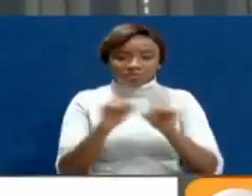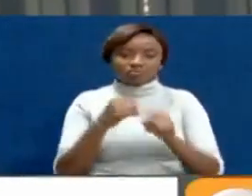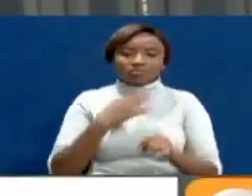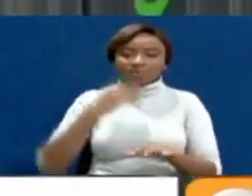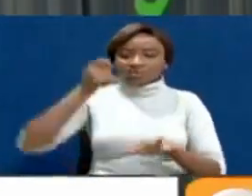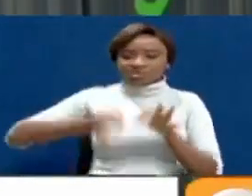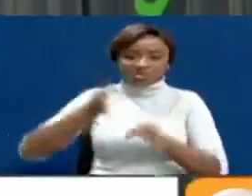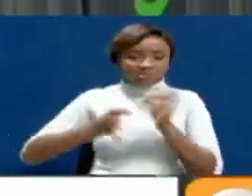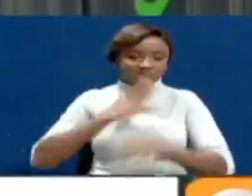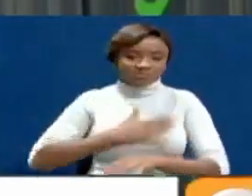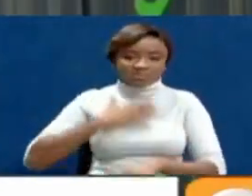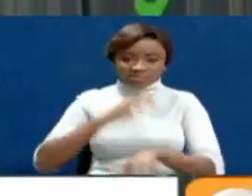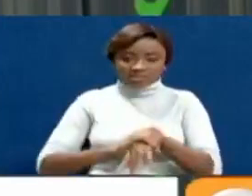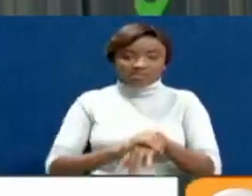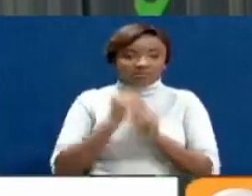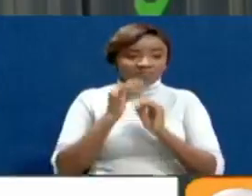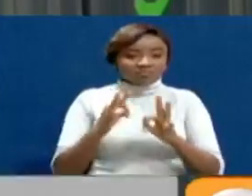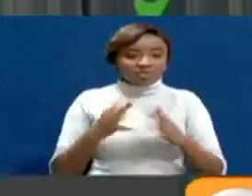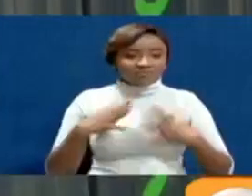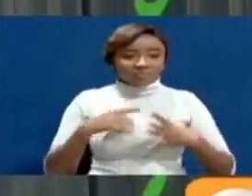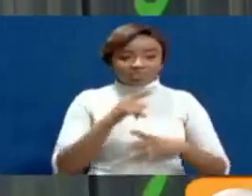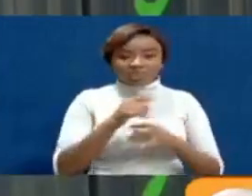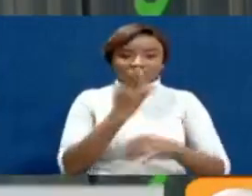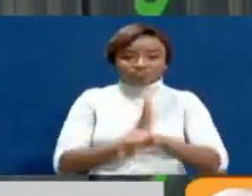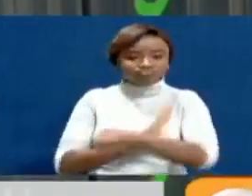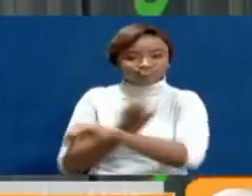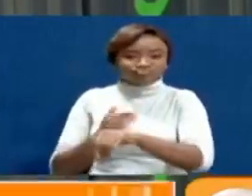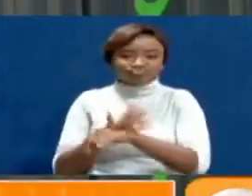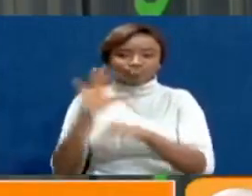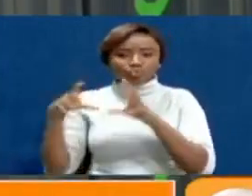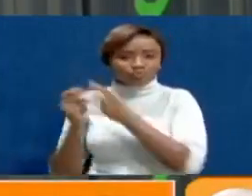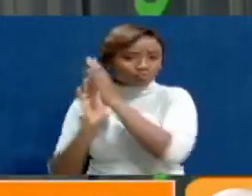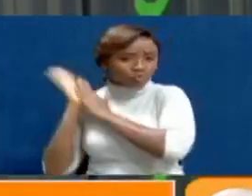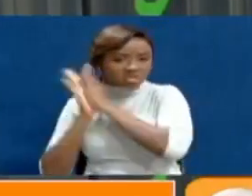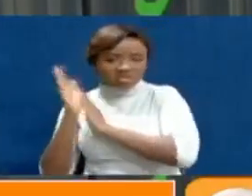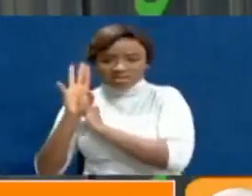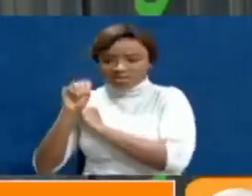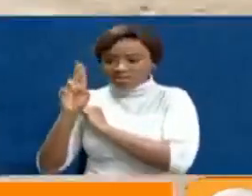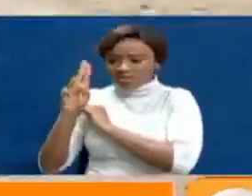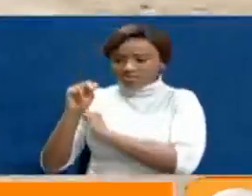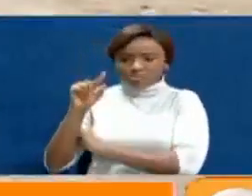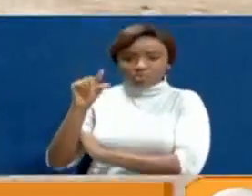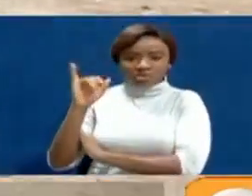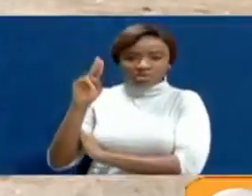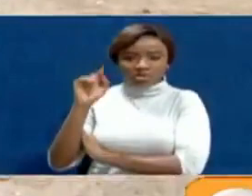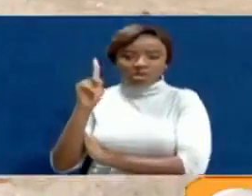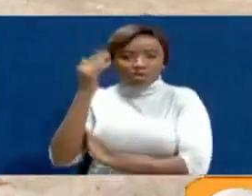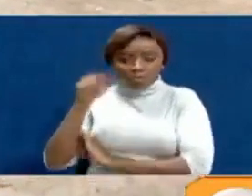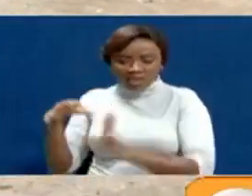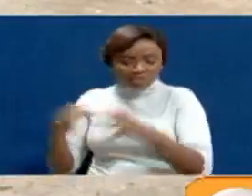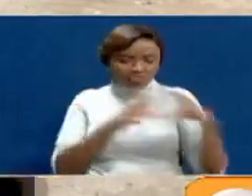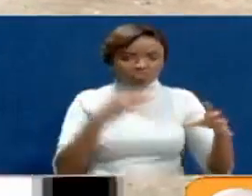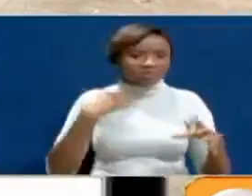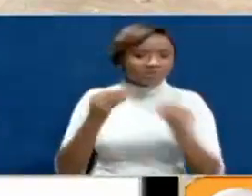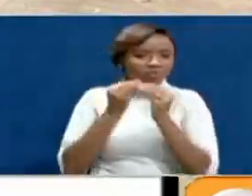haki itendeke. Ikiwa wale watu wenye walikuwa nakatana akina Mungeke waliisha, kwa nini hawa waishi? Kulingana na